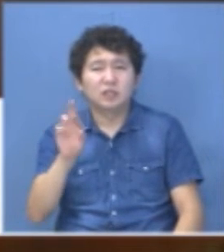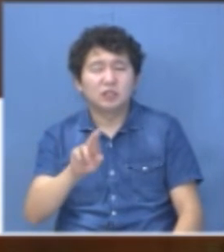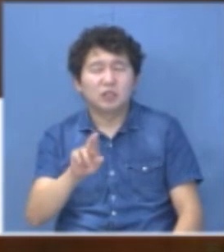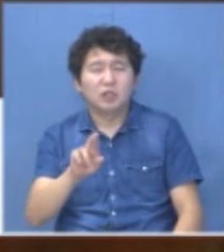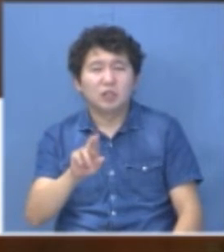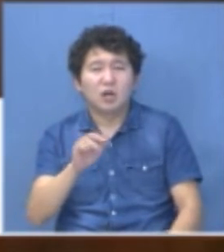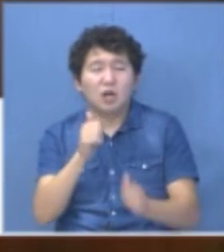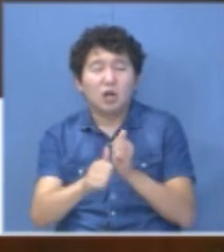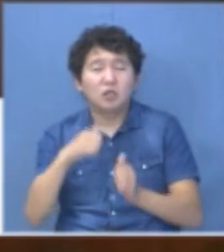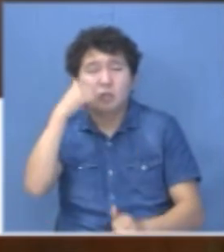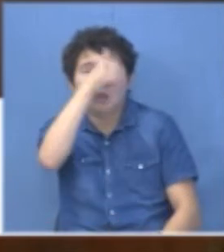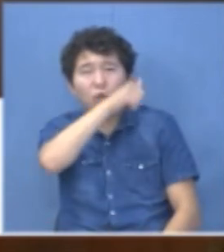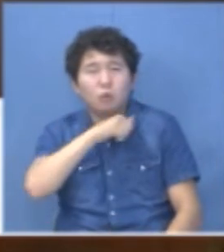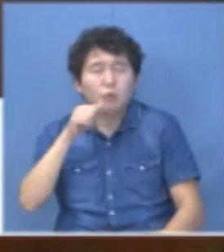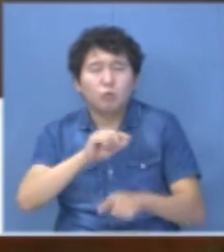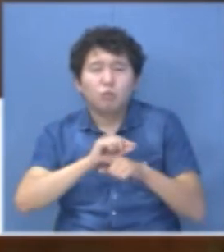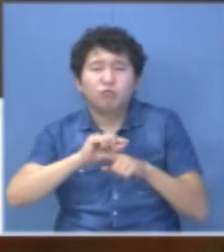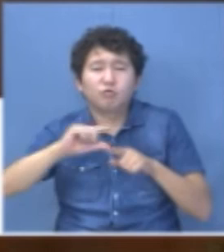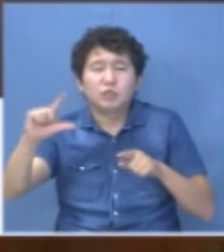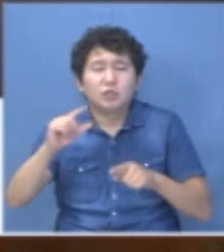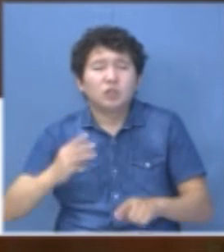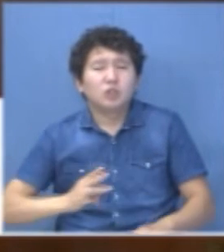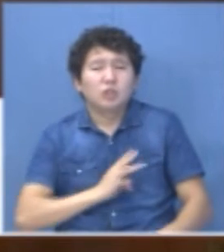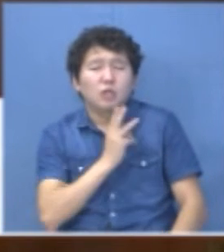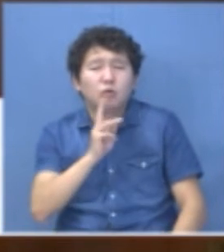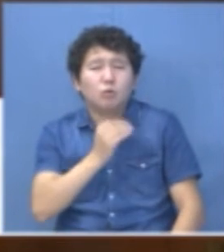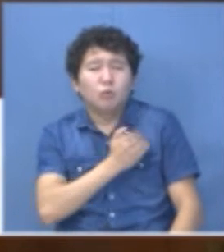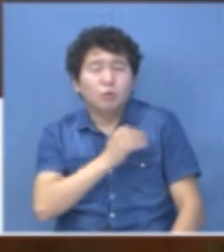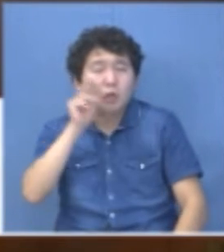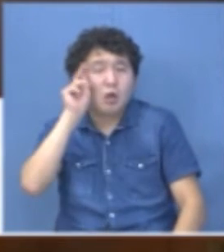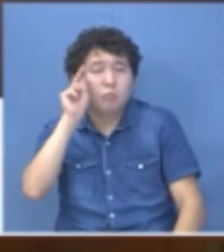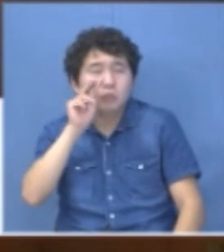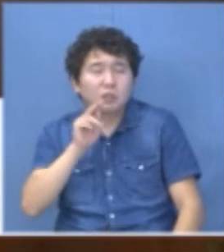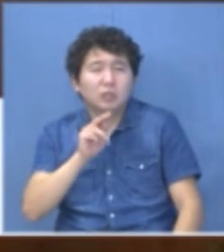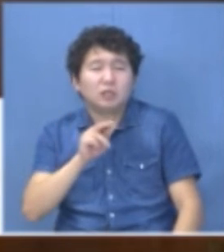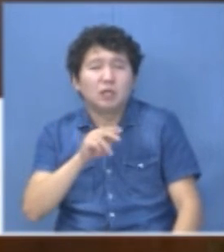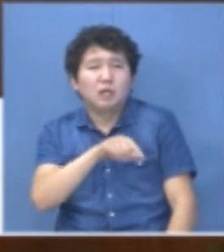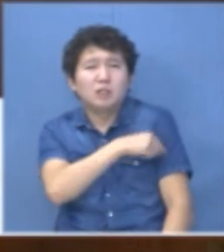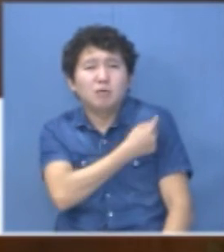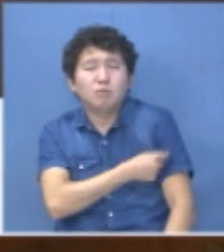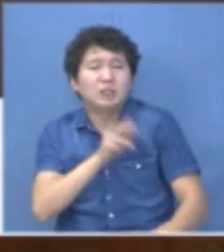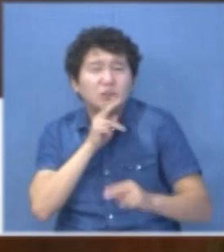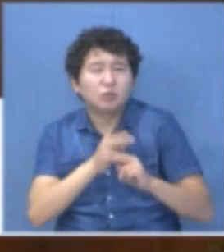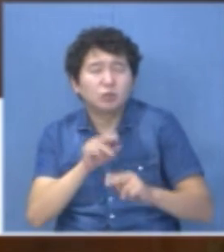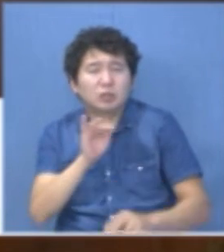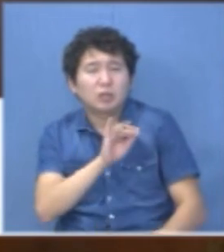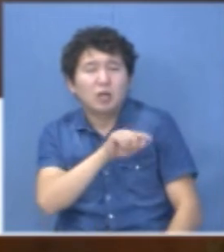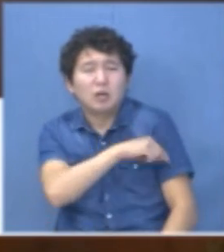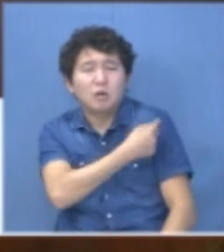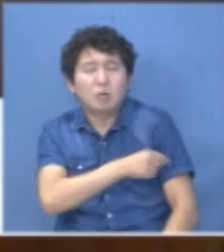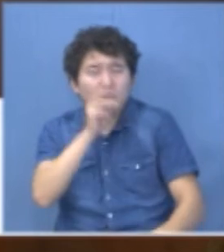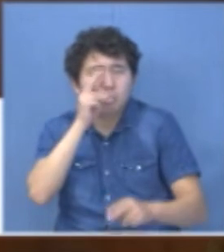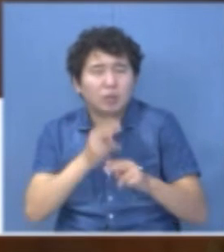количество желающих отучиться на медсестер, медбратьев. Сейчас в колледже обучается 1910 человек. В этом году по